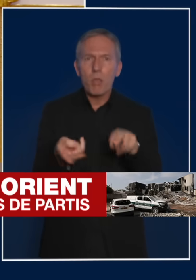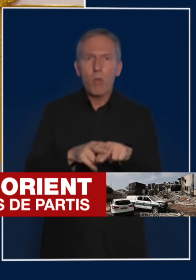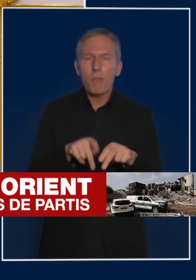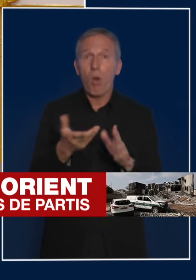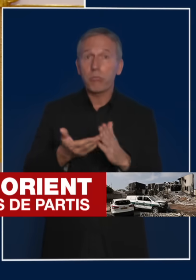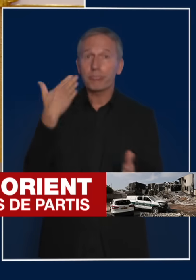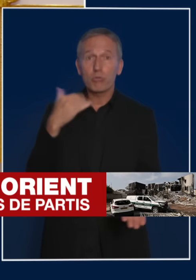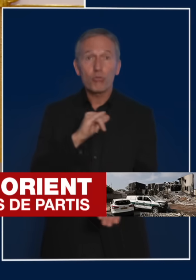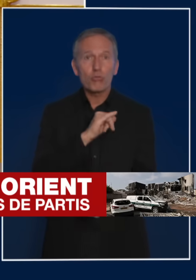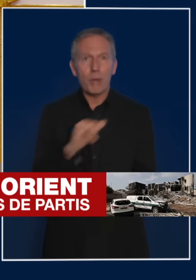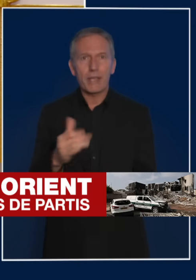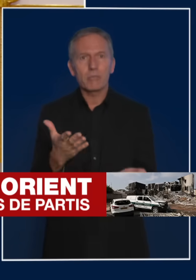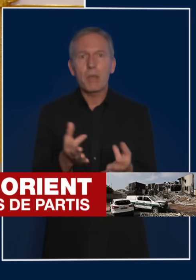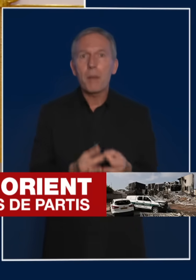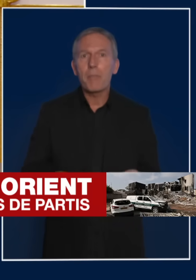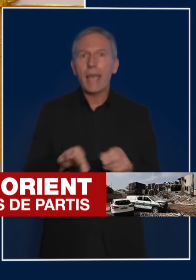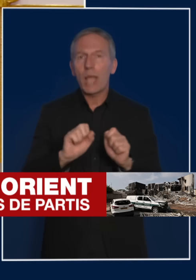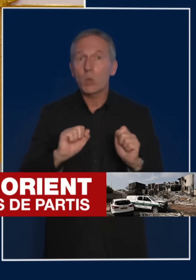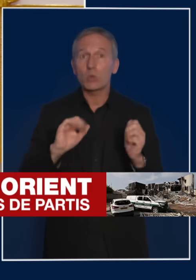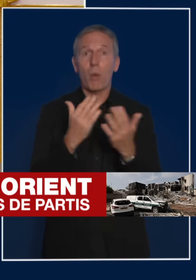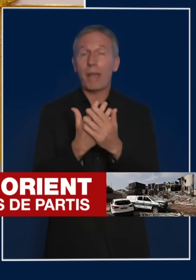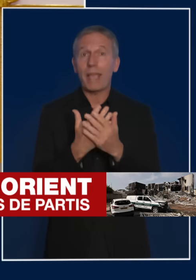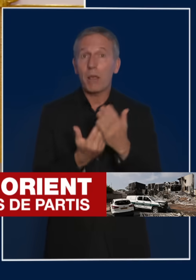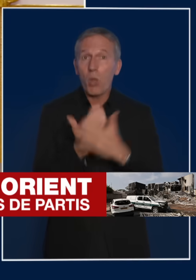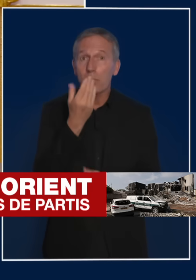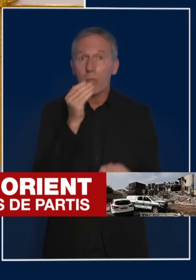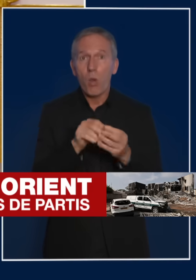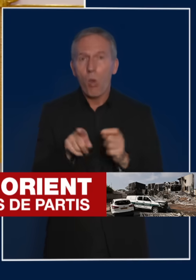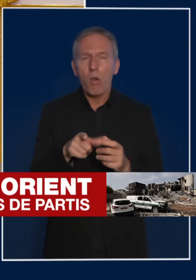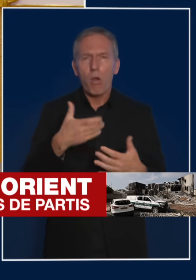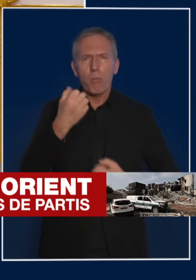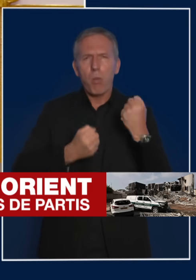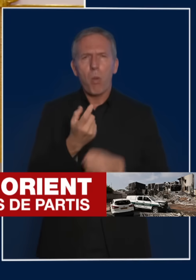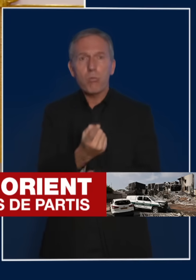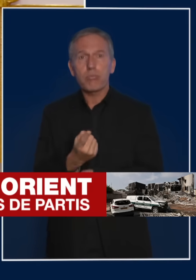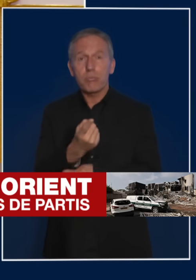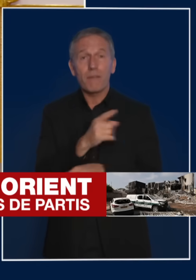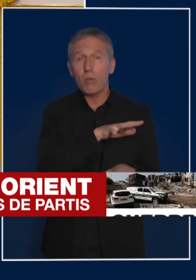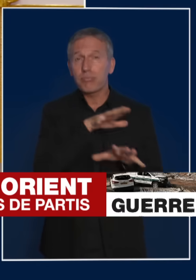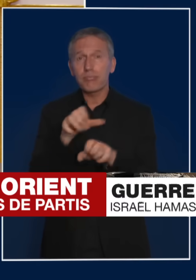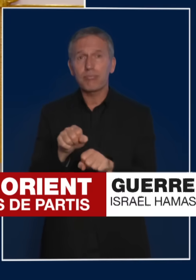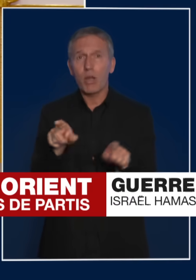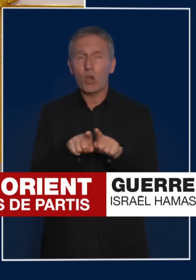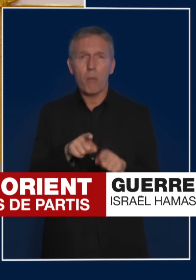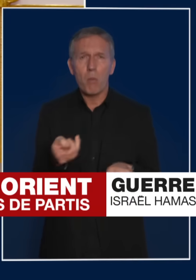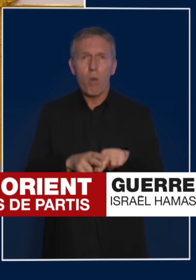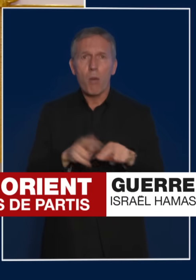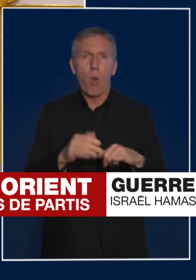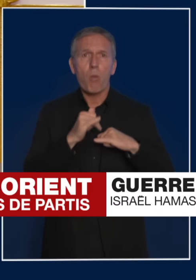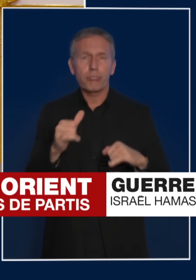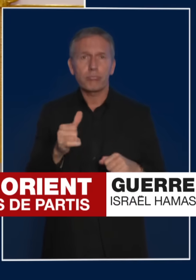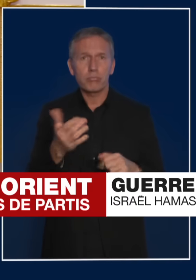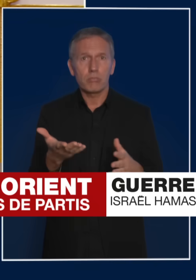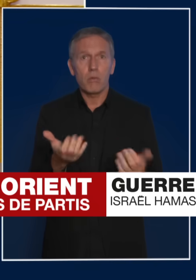précédent tout un pays a été surpris à l'aube par des tirs et une invasion aussi soudaine que sanguinaire des